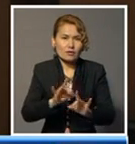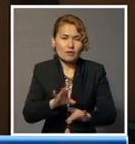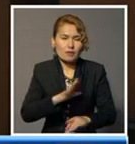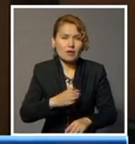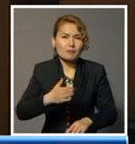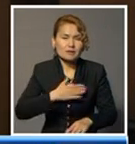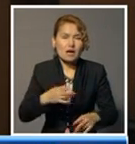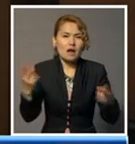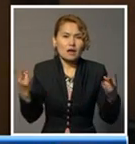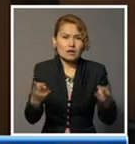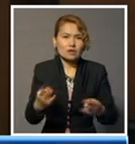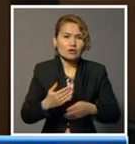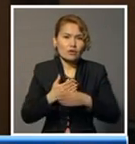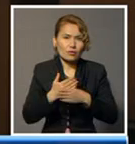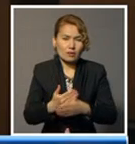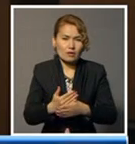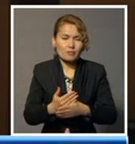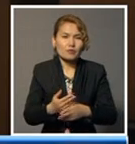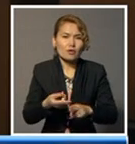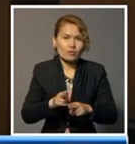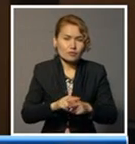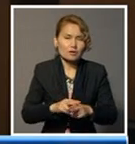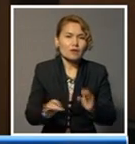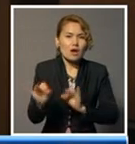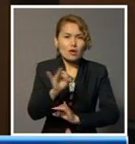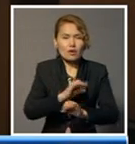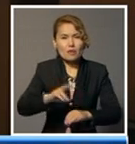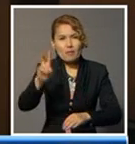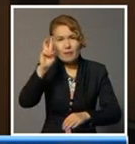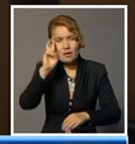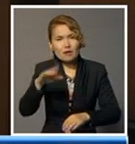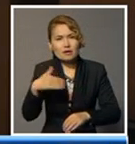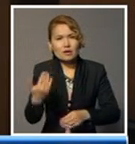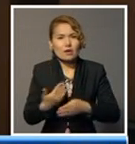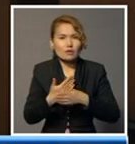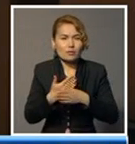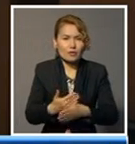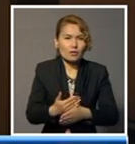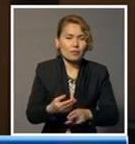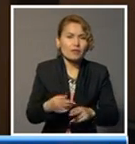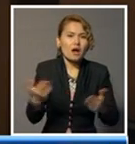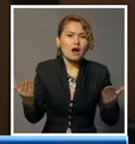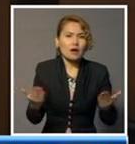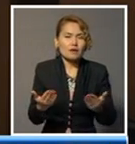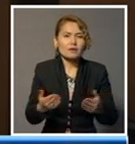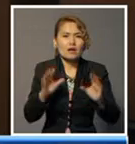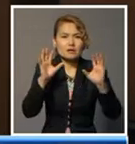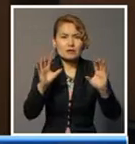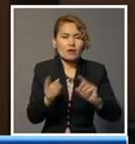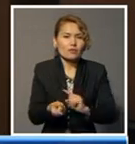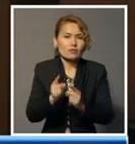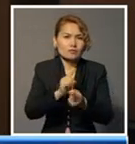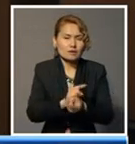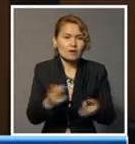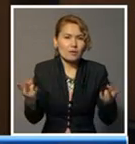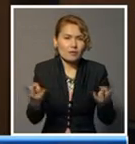бар? Ол қажеттіліктерді біз қалай жүзеге асыра аламыз? Мемлекет тарапынан, депутаттар тарапынан қандай өзгерістер енгізілуі қажет? Соған байланысты